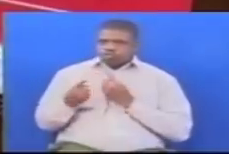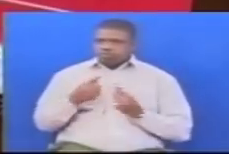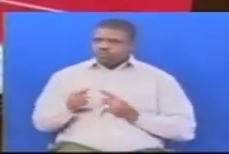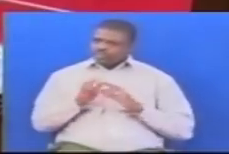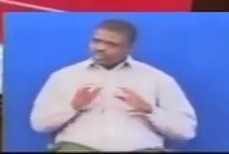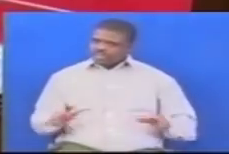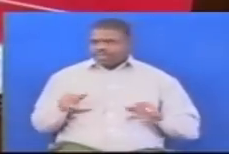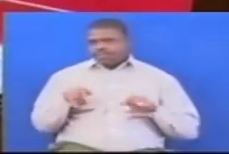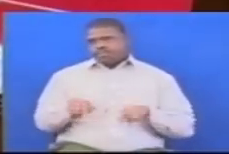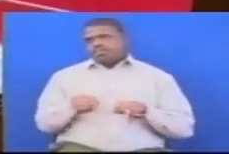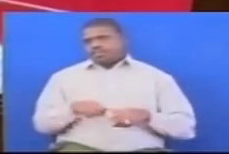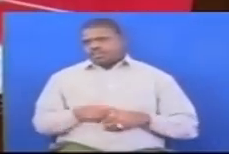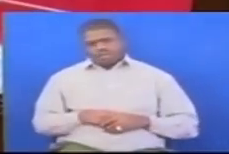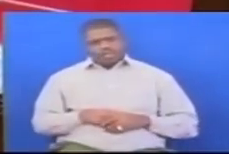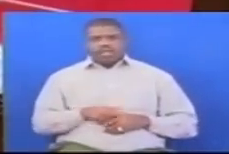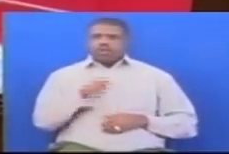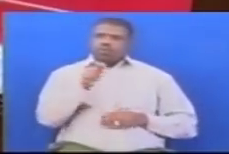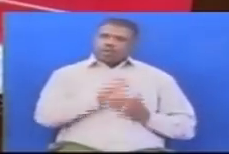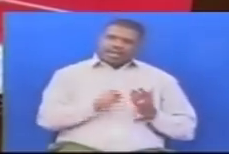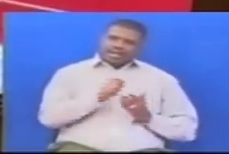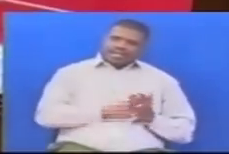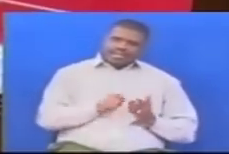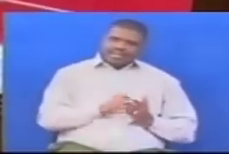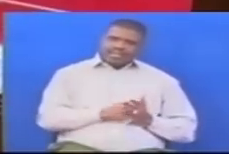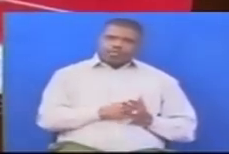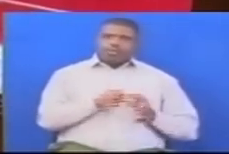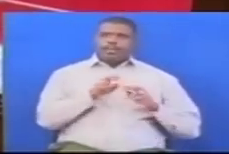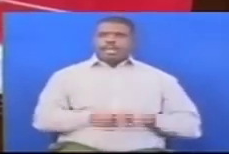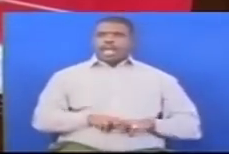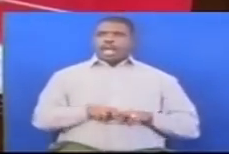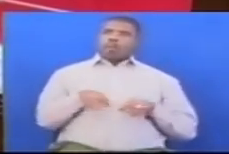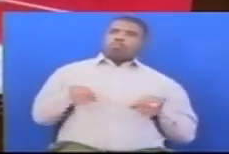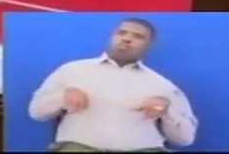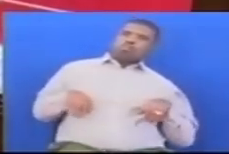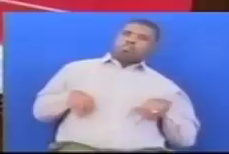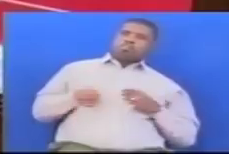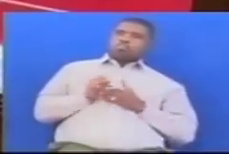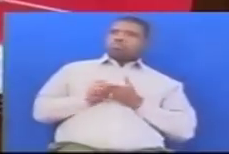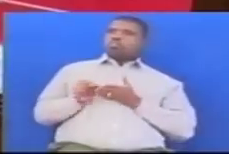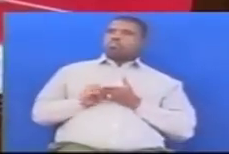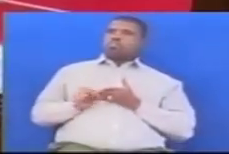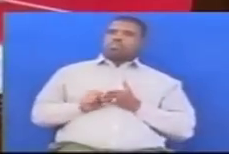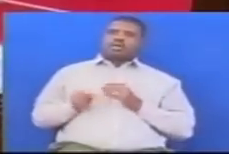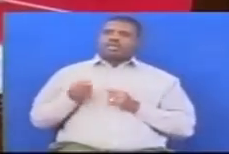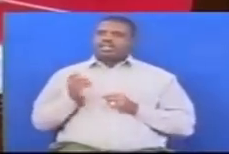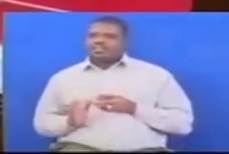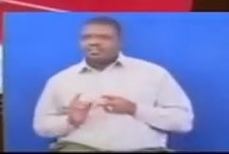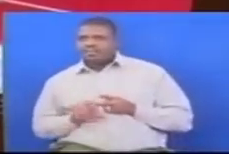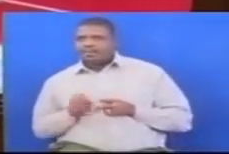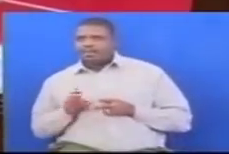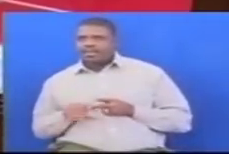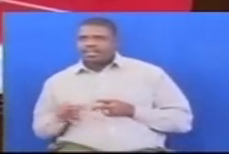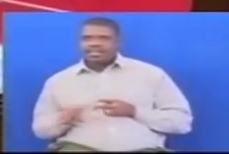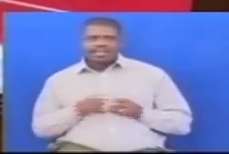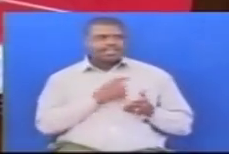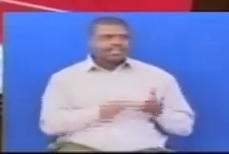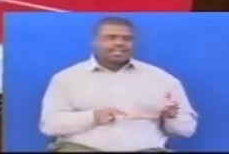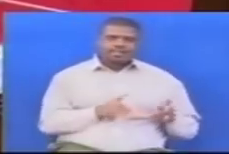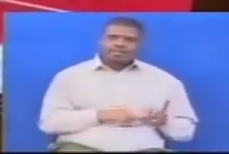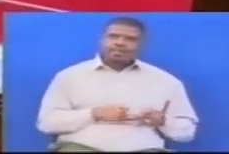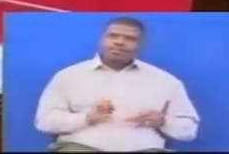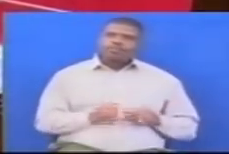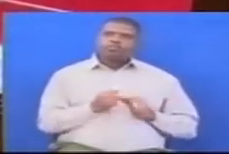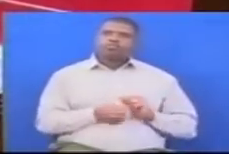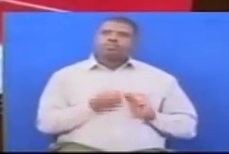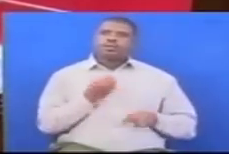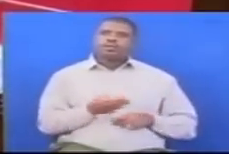amu ya ini hapa. Wanaandika kabisa ofisini, amekaa ofisini. Anaandika nimekodisha gari toka na Manyere kwenda Dar es Salaam kwa milioni